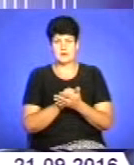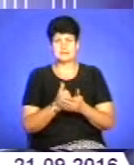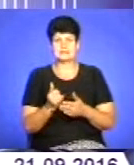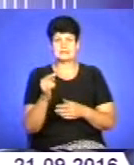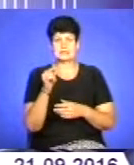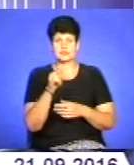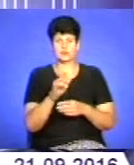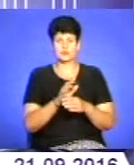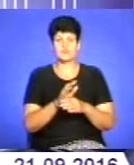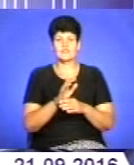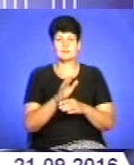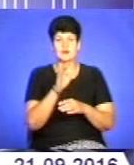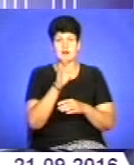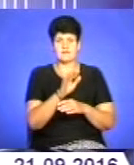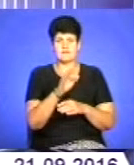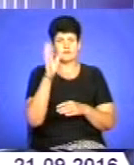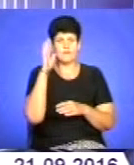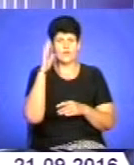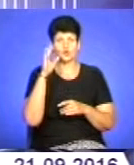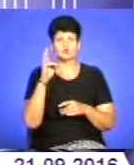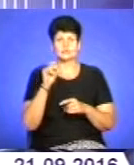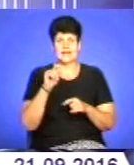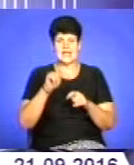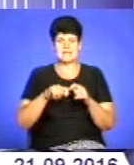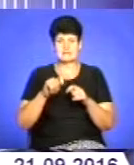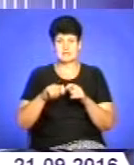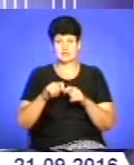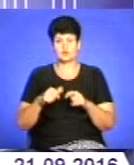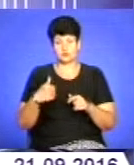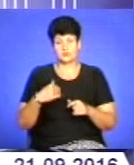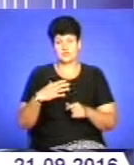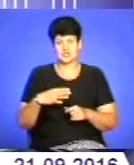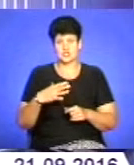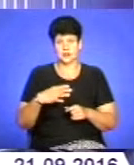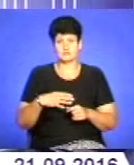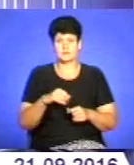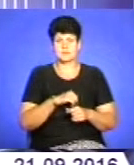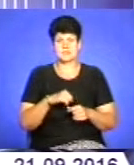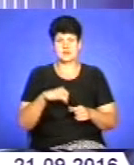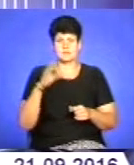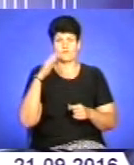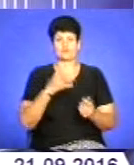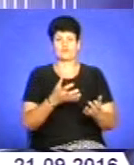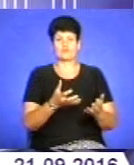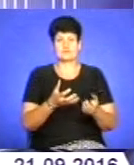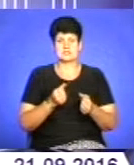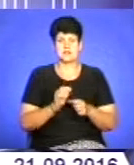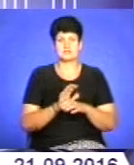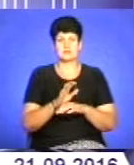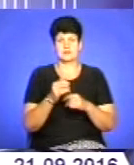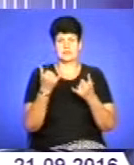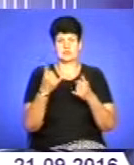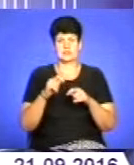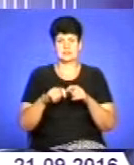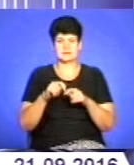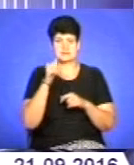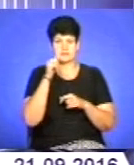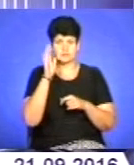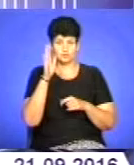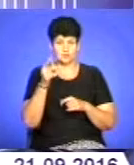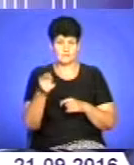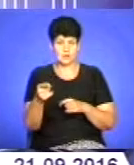щоб відправити воду на експертизу. То ми вже зразу і почекаємо, щоб ми воду самі взяли і відправили сьогодні на експертизу. Завтра вона вже